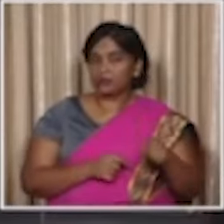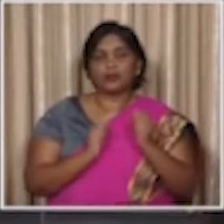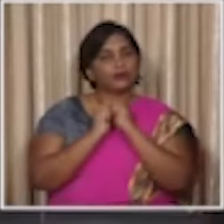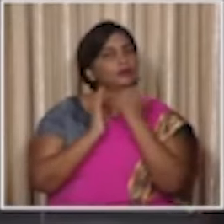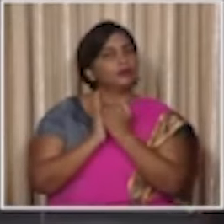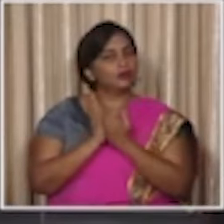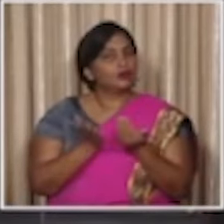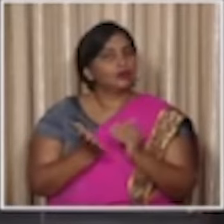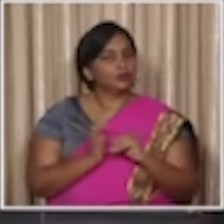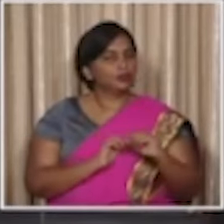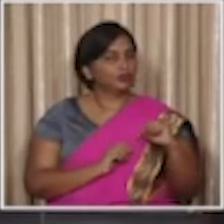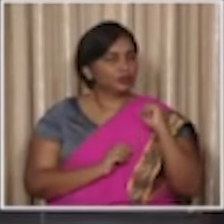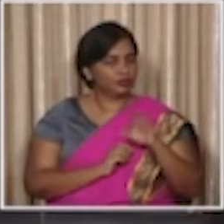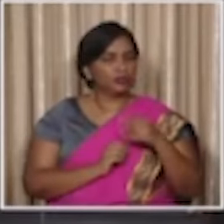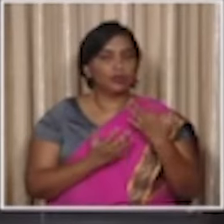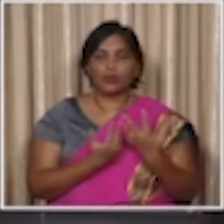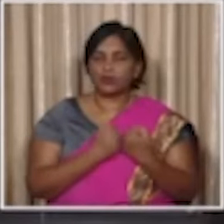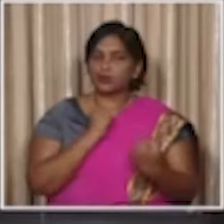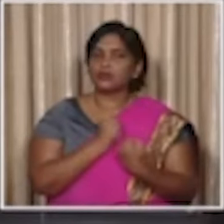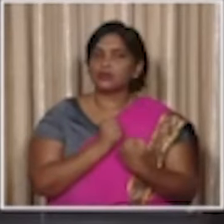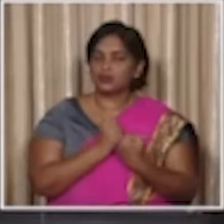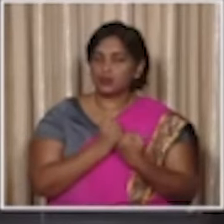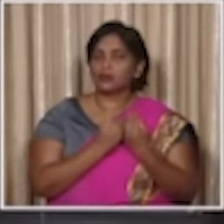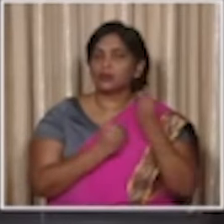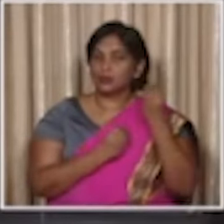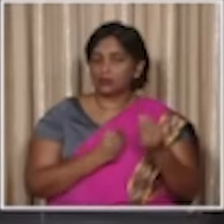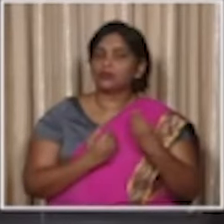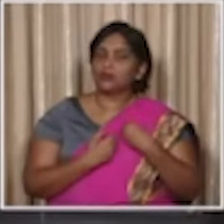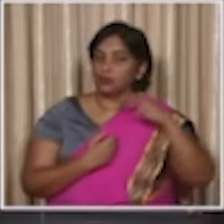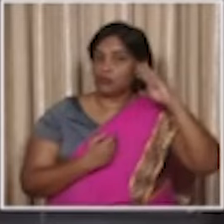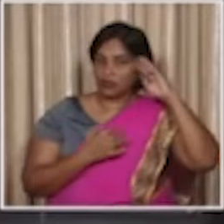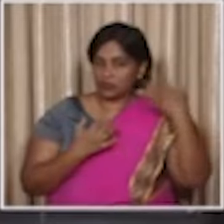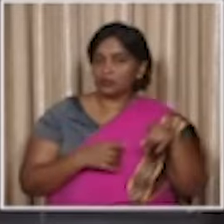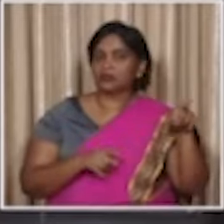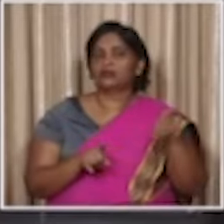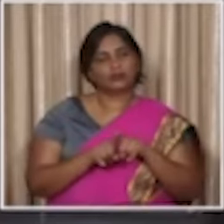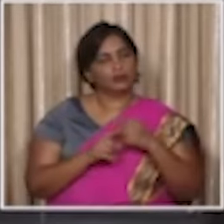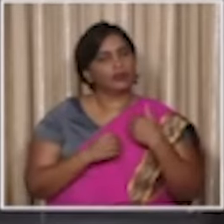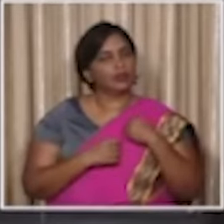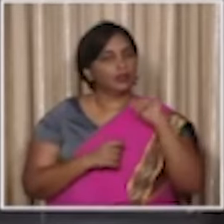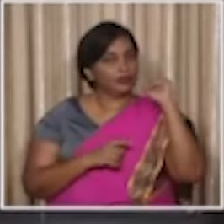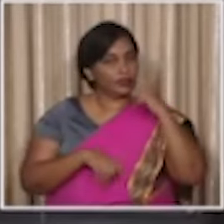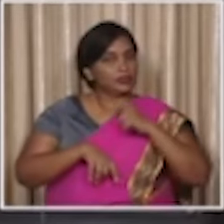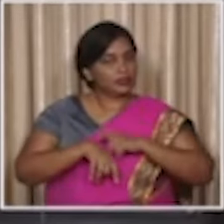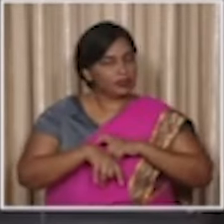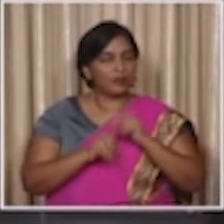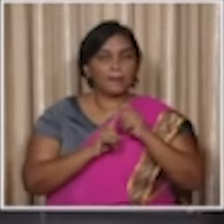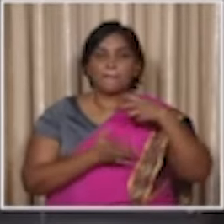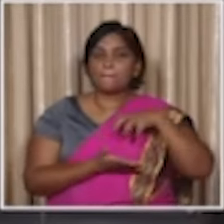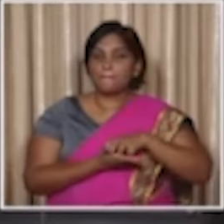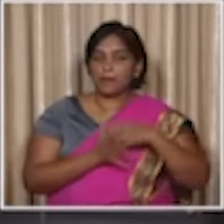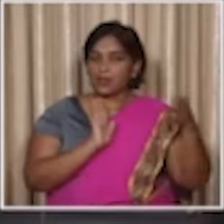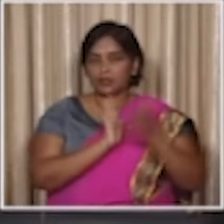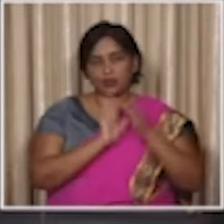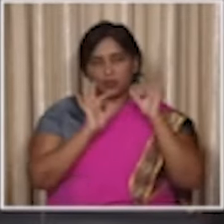වැඩපිළිවෙල තවදුරටත් ශක්තිමත් කරගන්න අවශ්‍ය සහයෝගය ලබා දෙන්න අපිට පොරොන්දු වුණා. ඒ අනුව අපි පළවෙනි වටේ පළාත් සභාව සම්බන්ධ